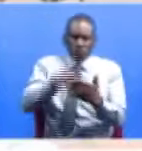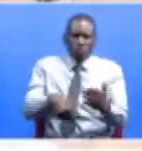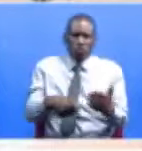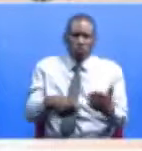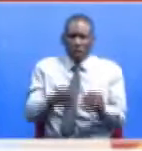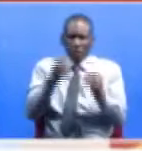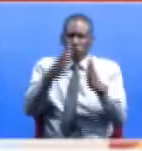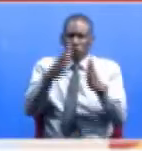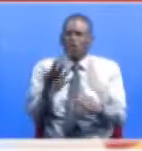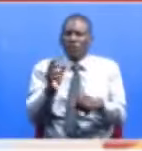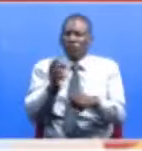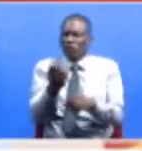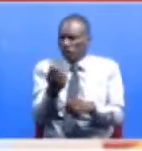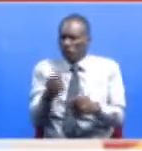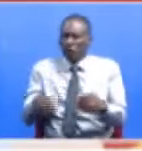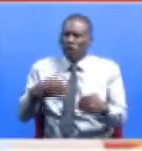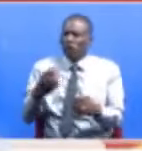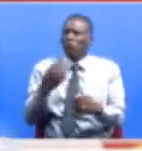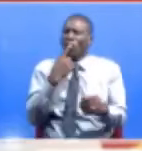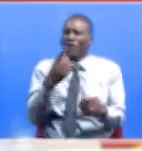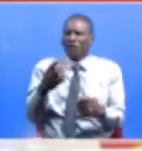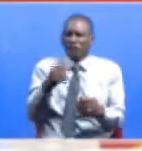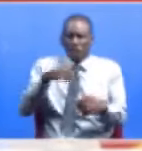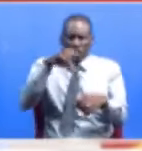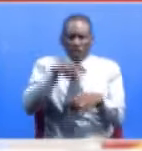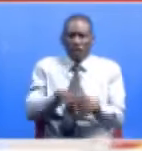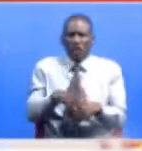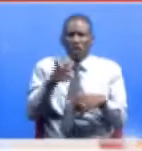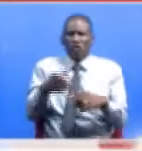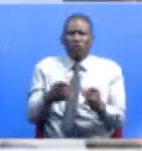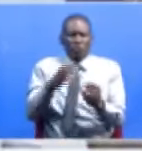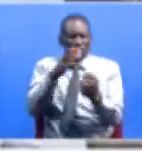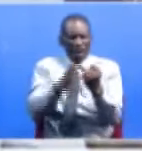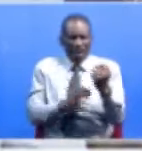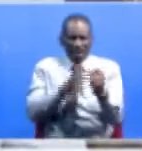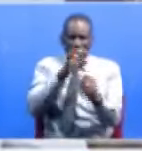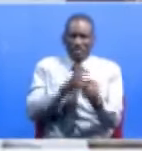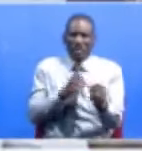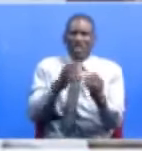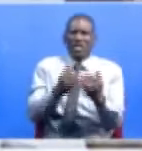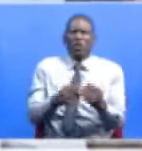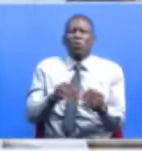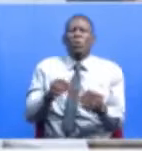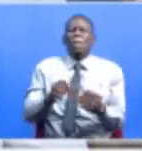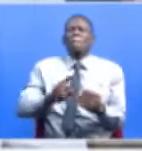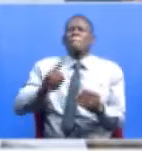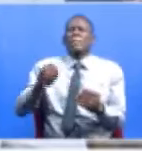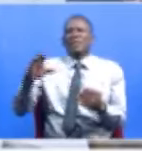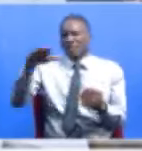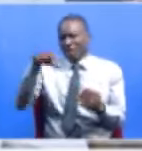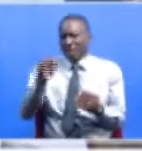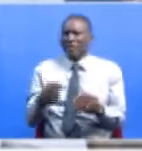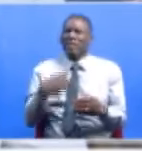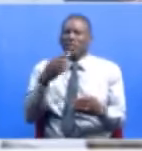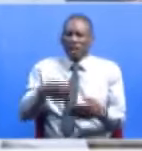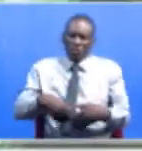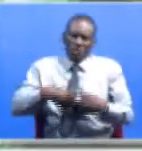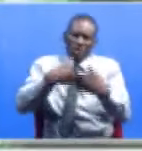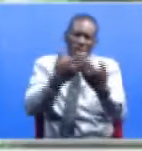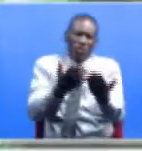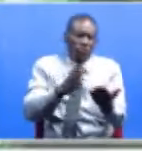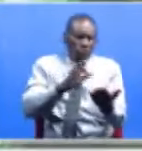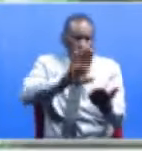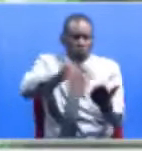5 kwa kila 100 ana upata kutokana na mazao yake. Waziri Chelugui aliahidi kuwasilisha kauli hizo kwa serikali kuu.